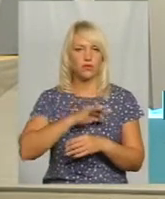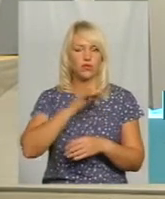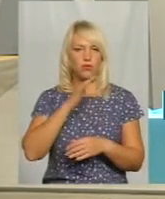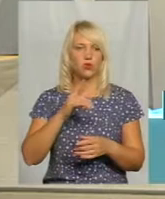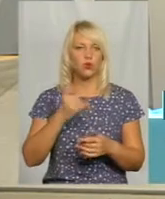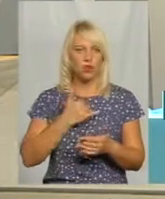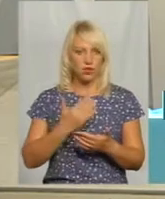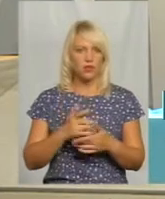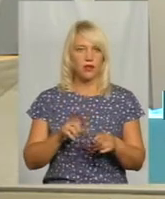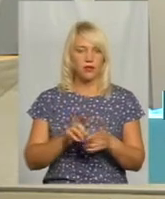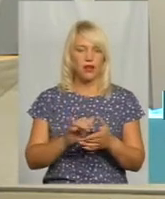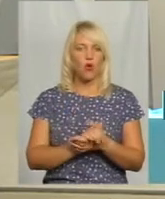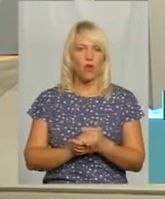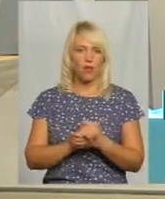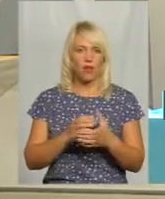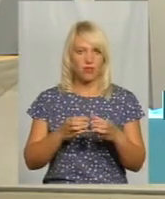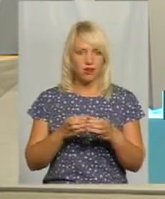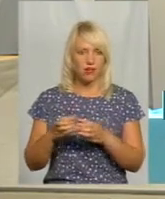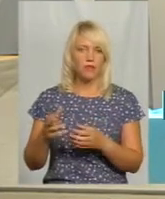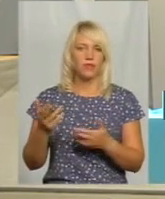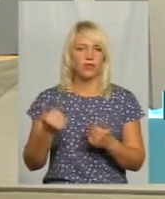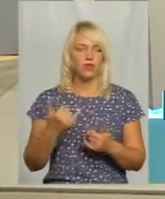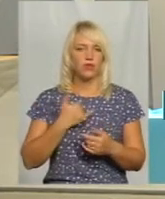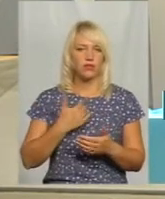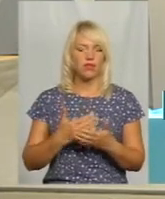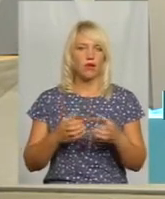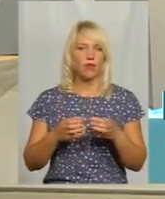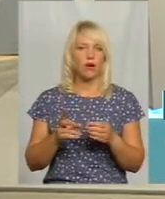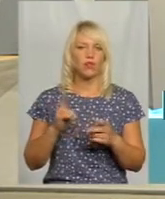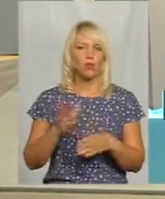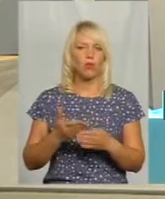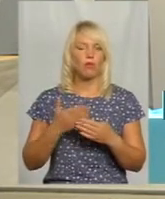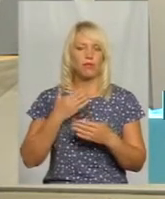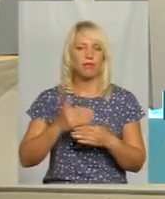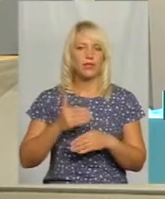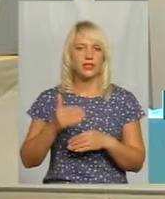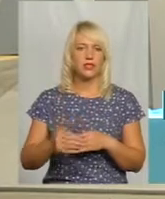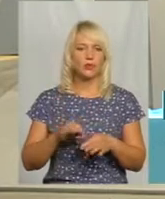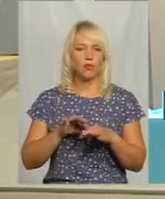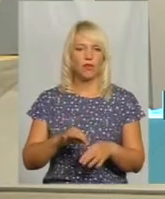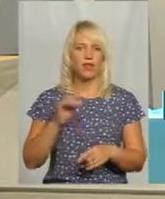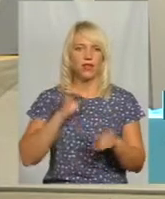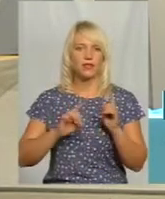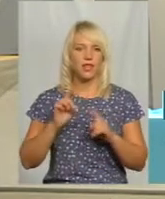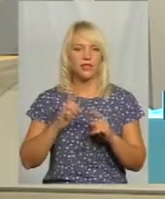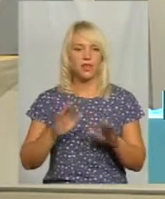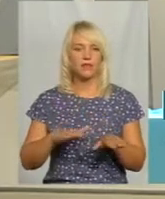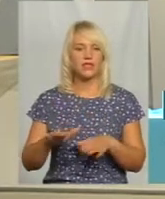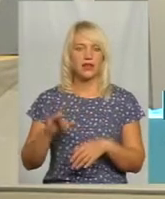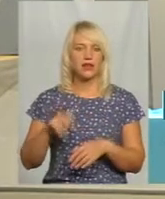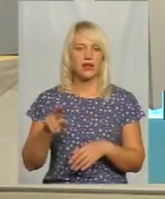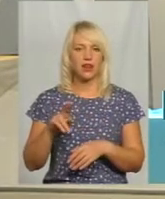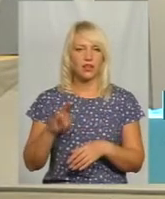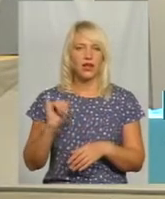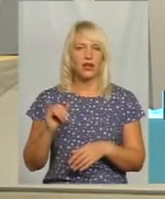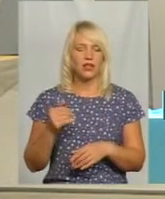нас є такі громади, які значно пізніше провели сесії місцевих рад,